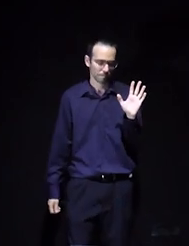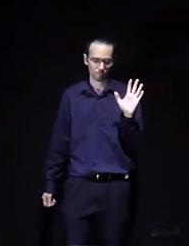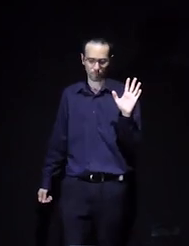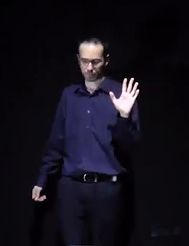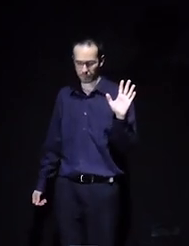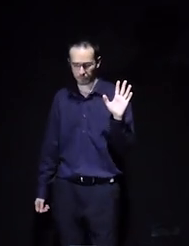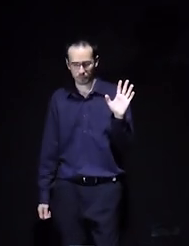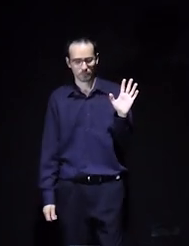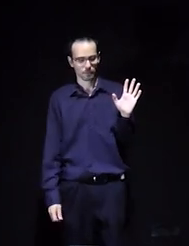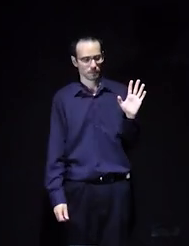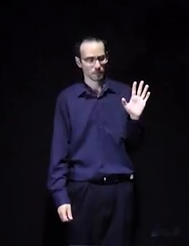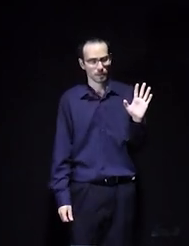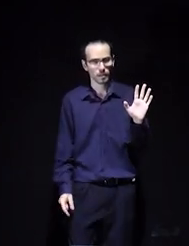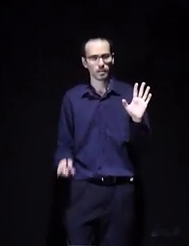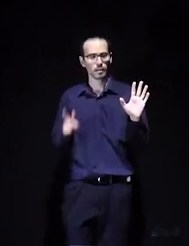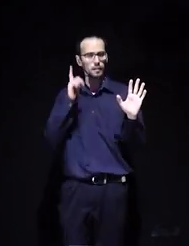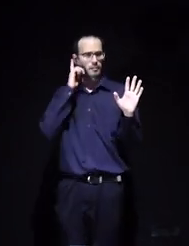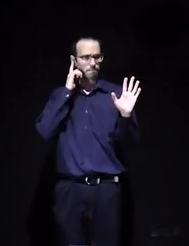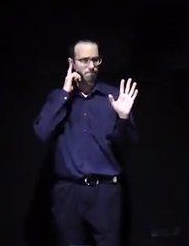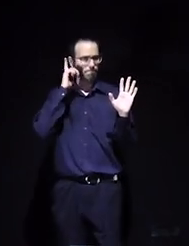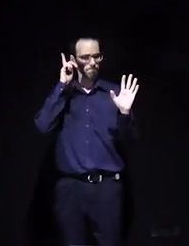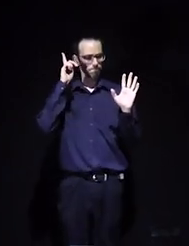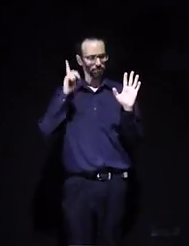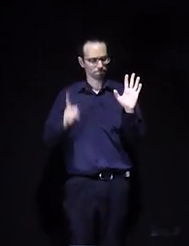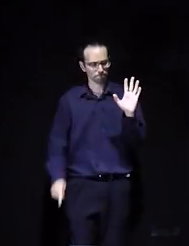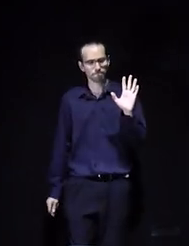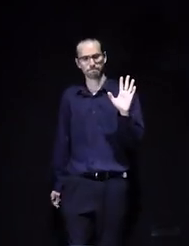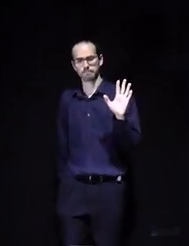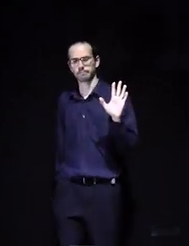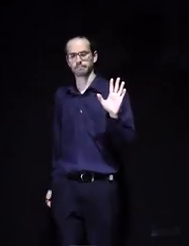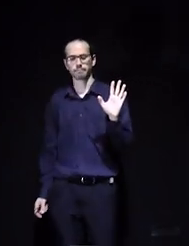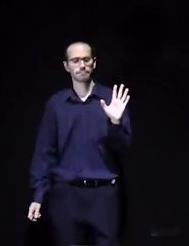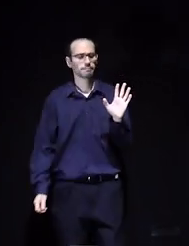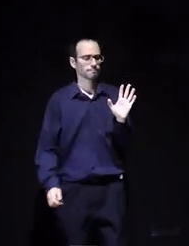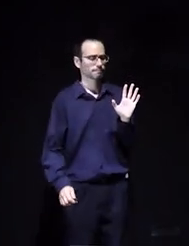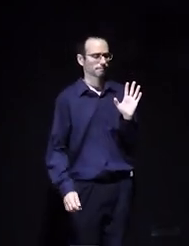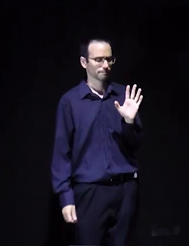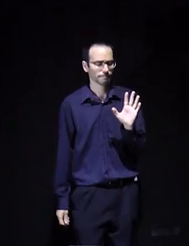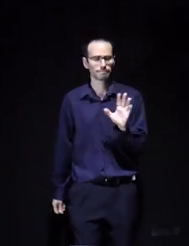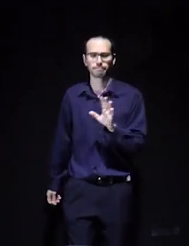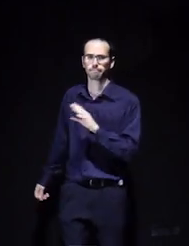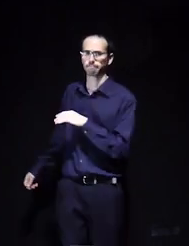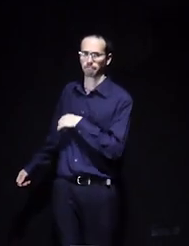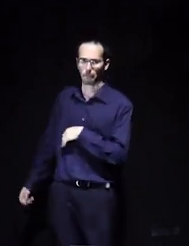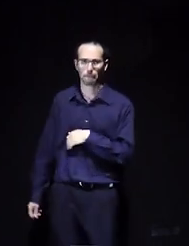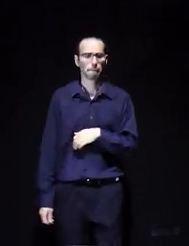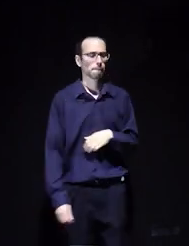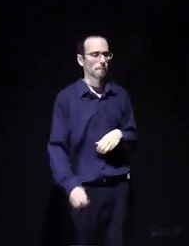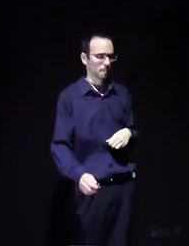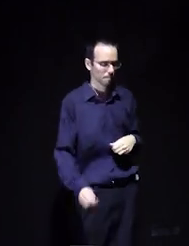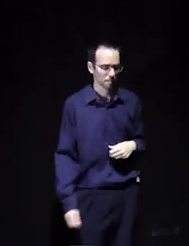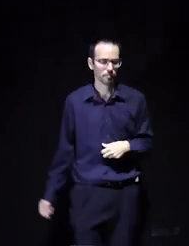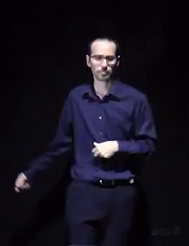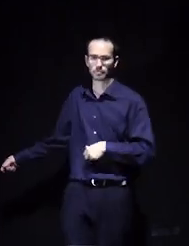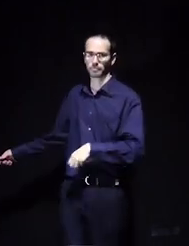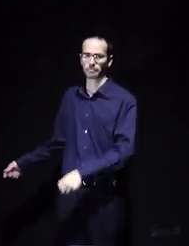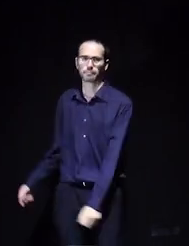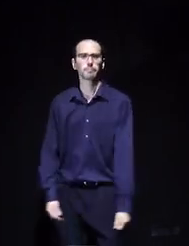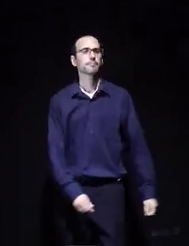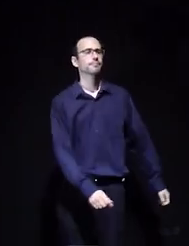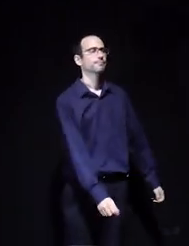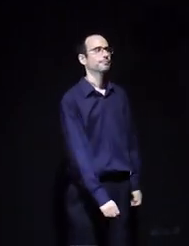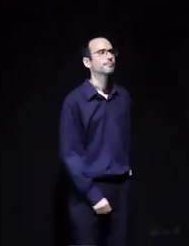he tornat. Un viatge inesperat. Era un cavaller, un vell